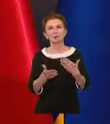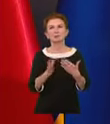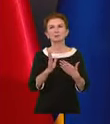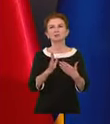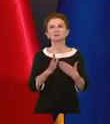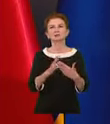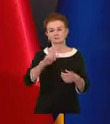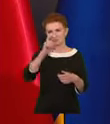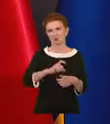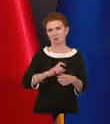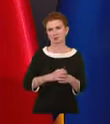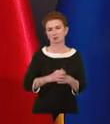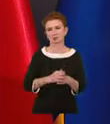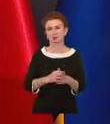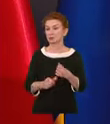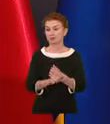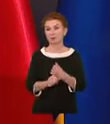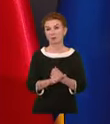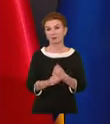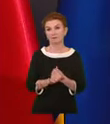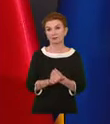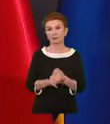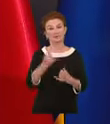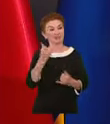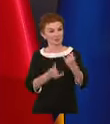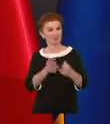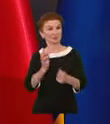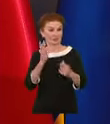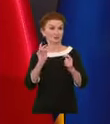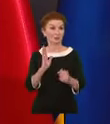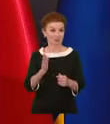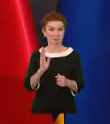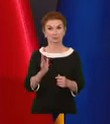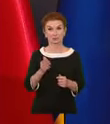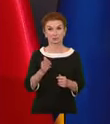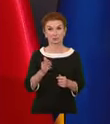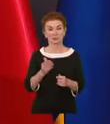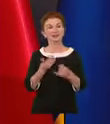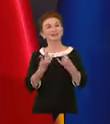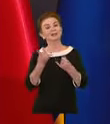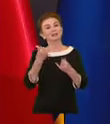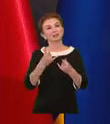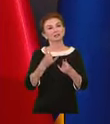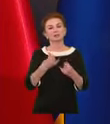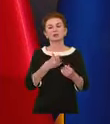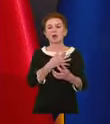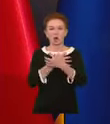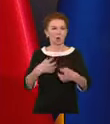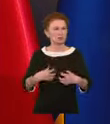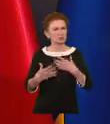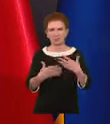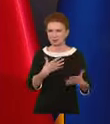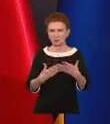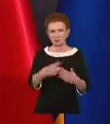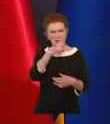bardzo złe. Bo dlatego, jeżeli tak by się stało, będą umierali ludzie na inne choroby, a nie COVID. Na onkologię,